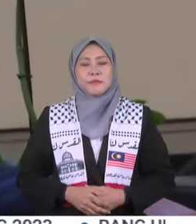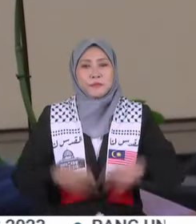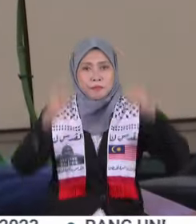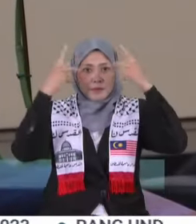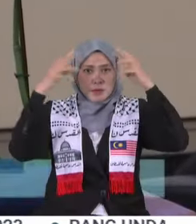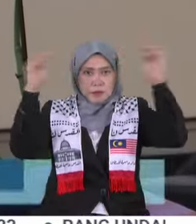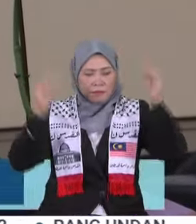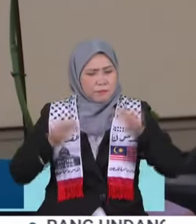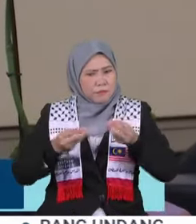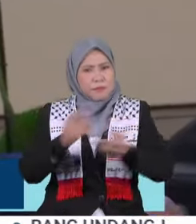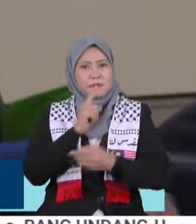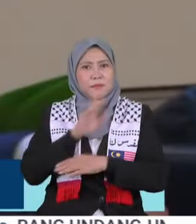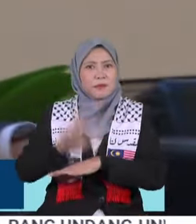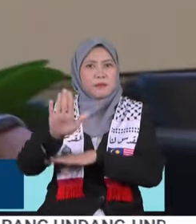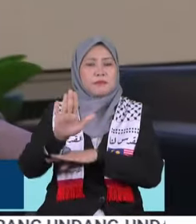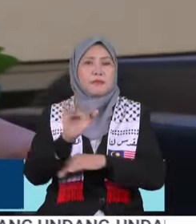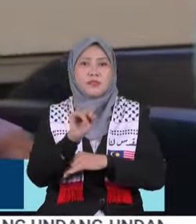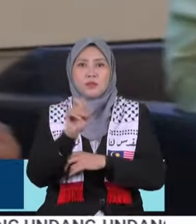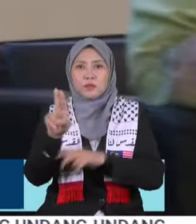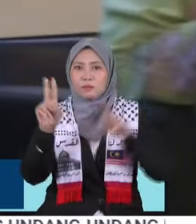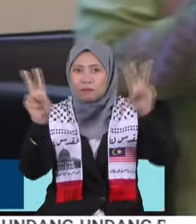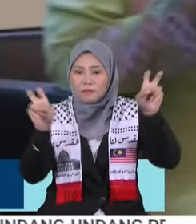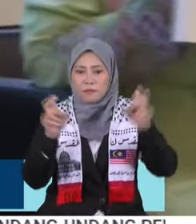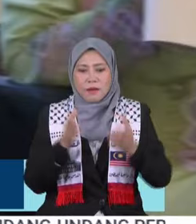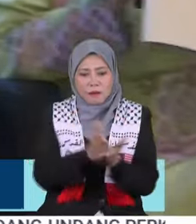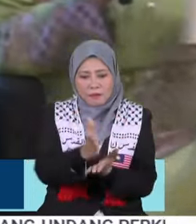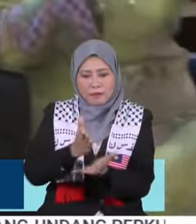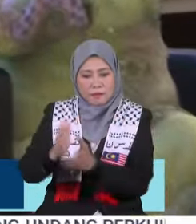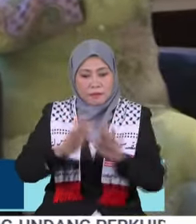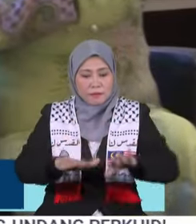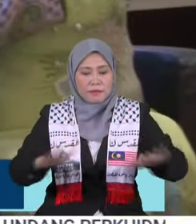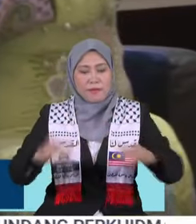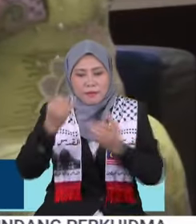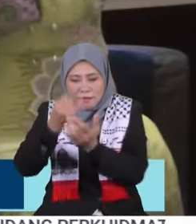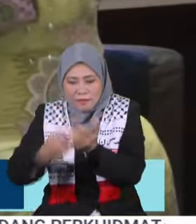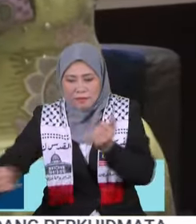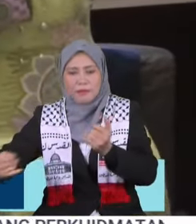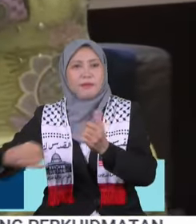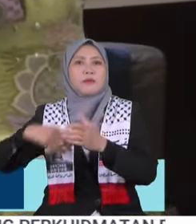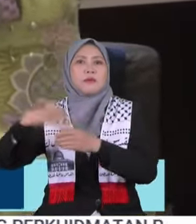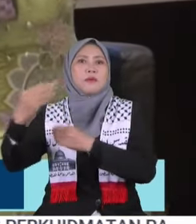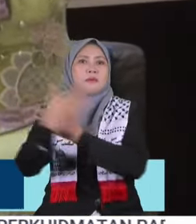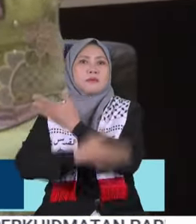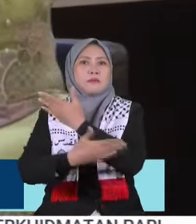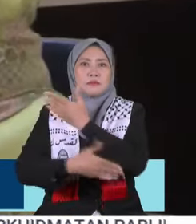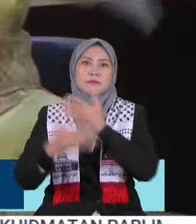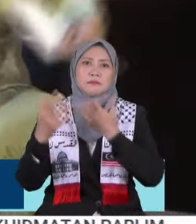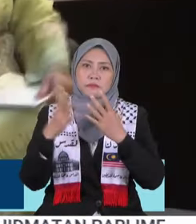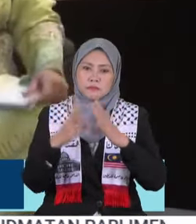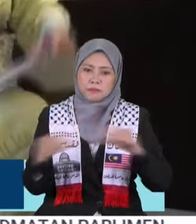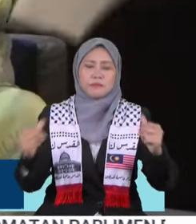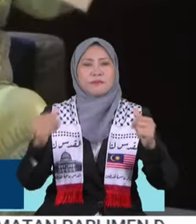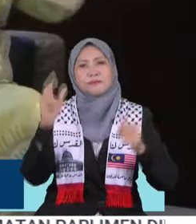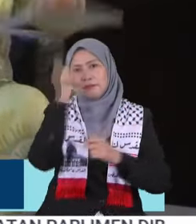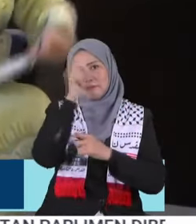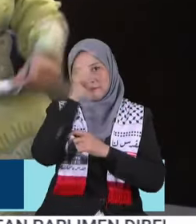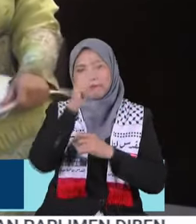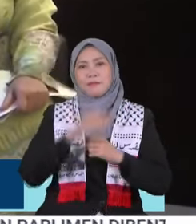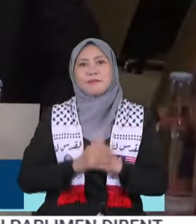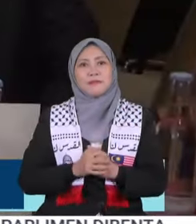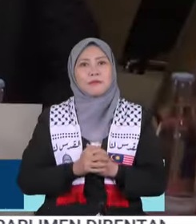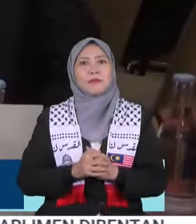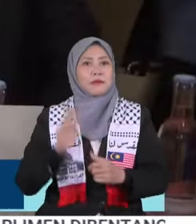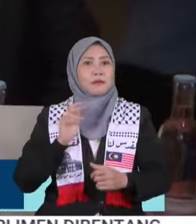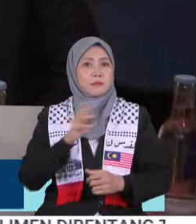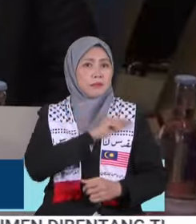Perdana Menteri beri jaminan isu berkaitan hak kanak-kanak yang lahir di luar Malaysia sedang ditangani kerajaan. Jelas beliau,